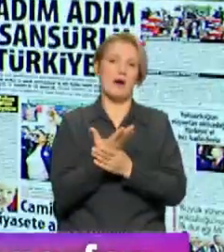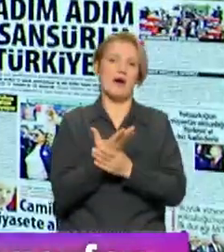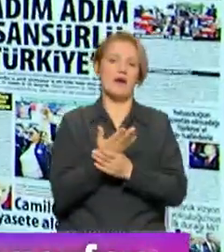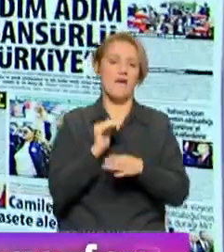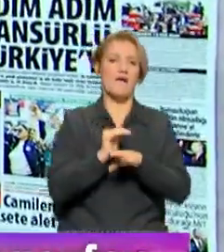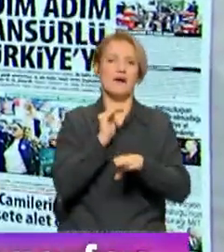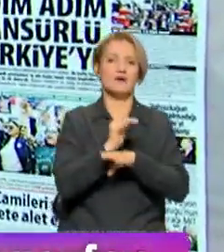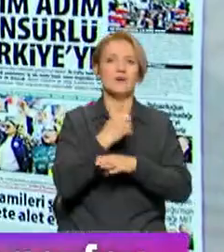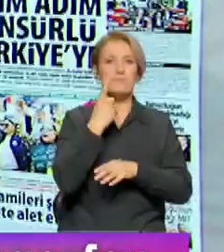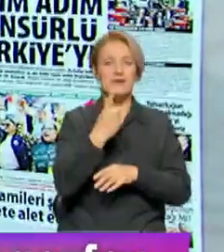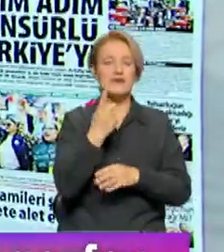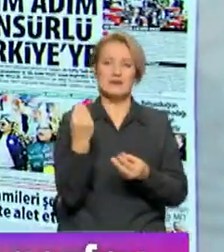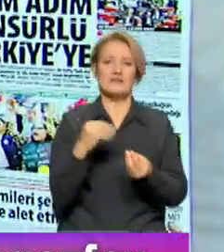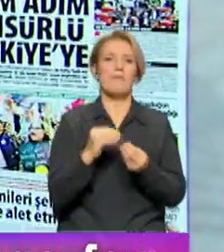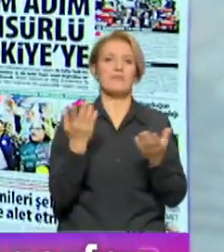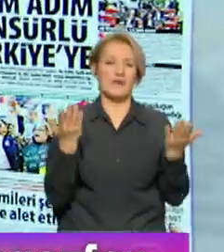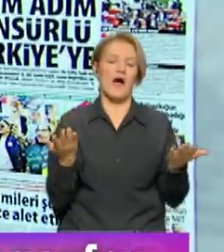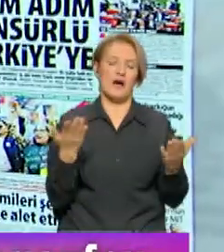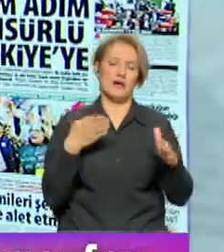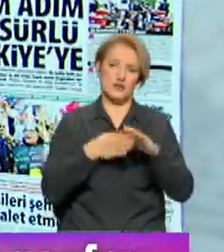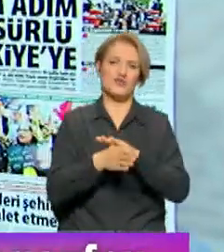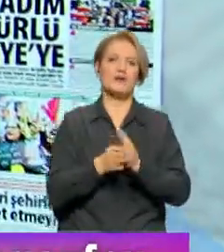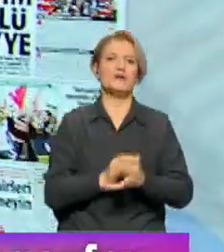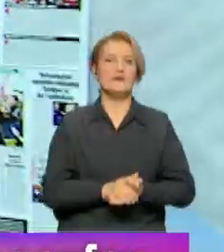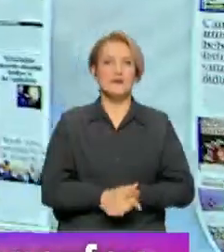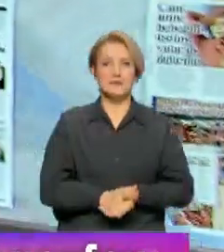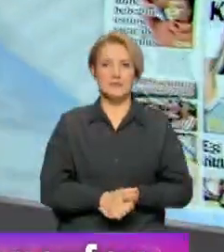sabah hayatımıza bir zam daha girecek